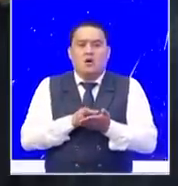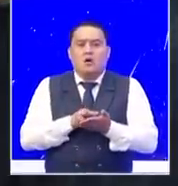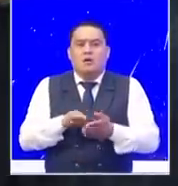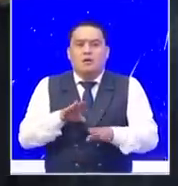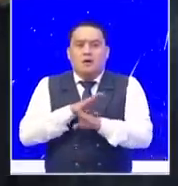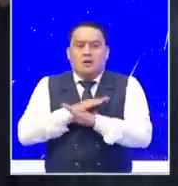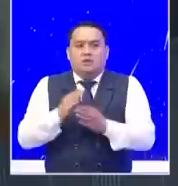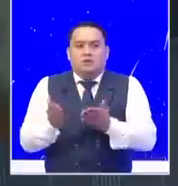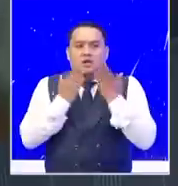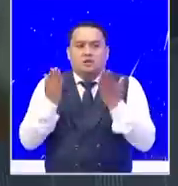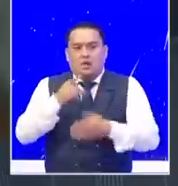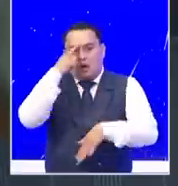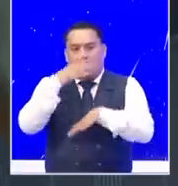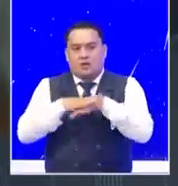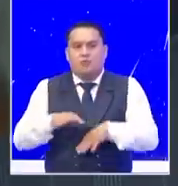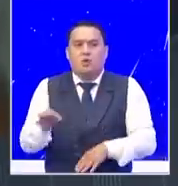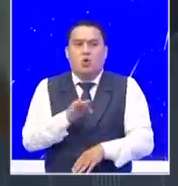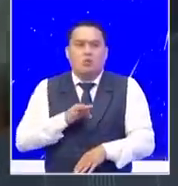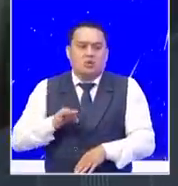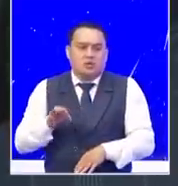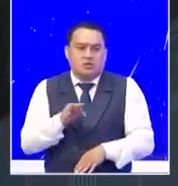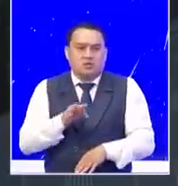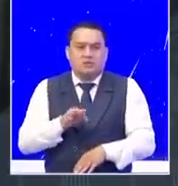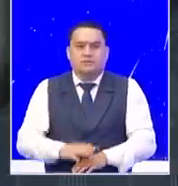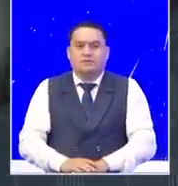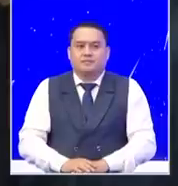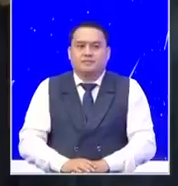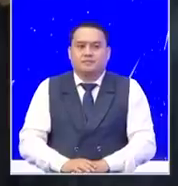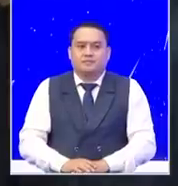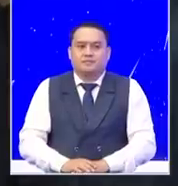панихиды зачитал аким Алматинской области Амандык